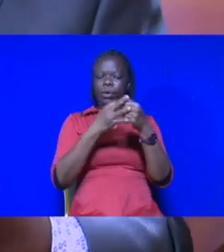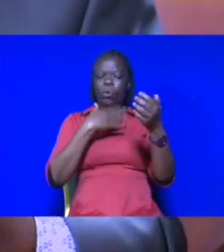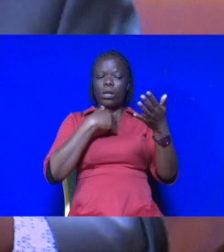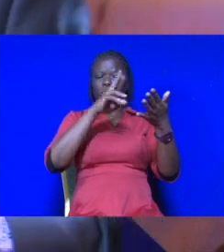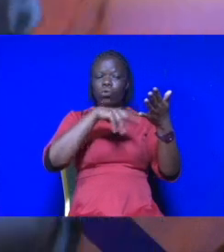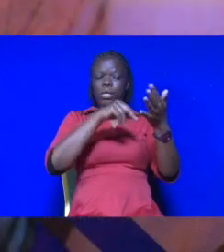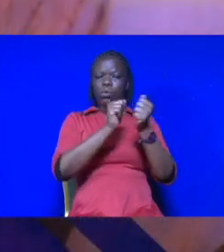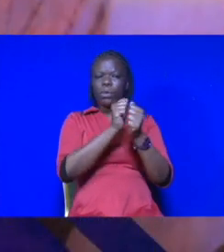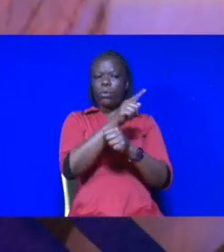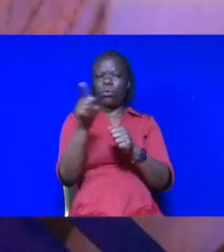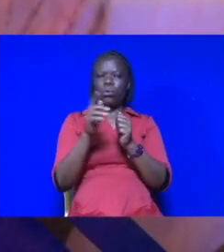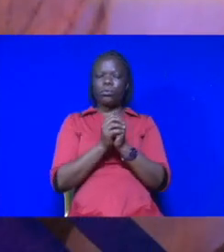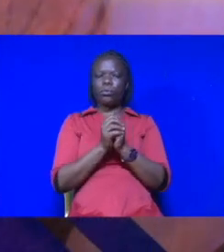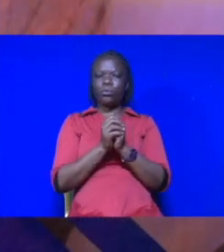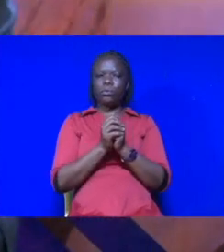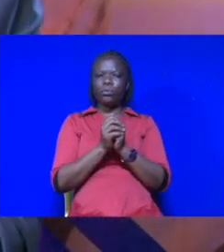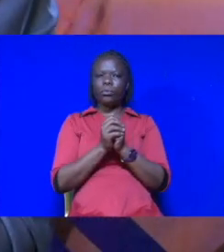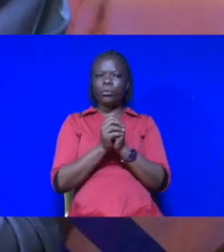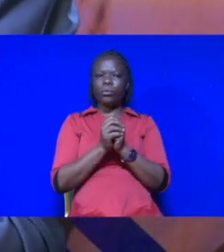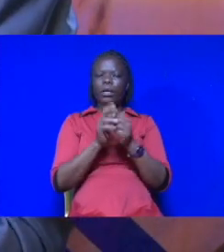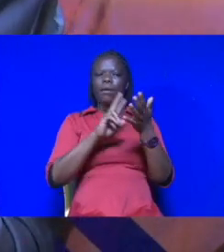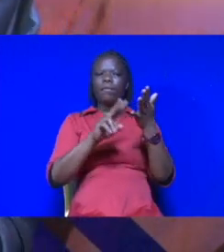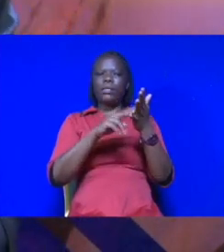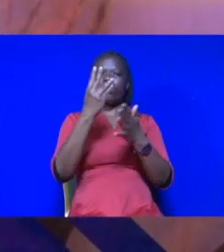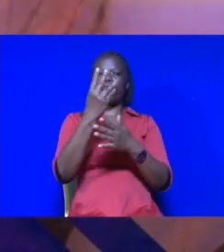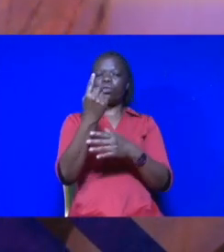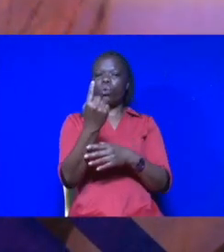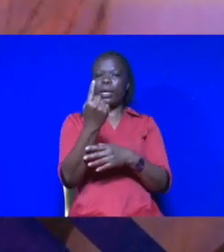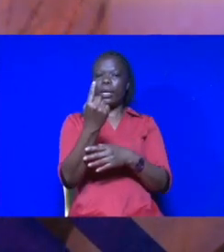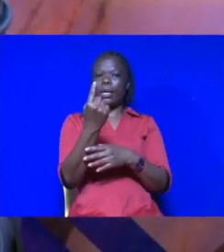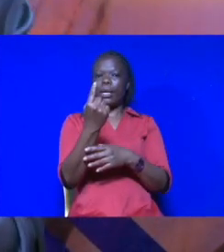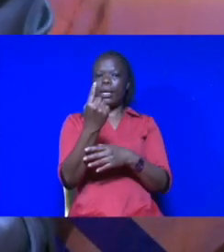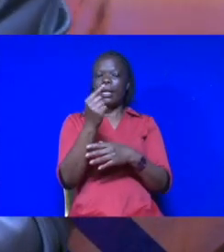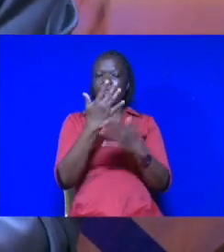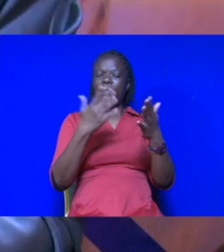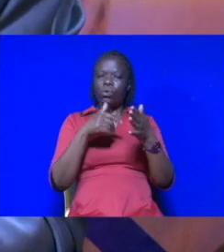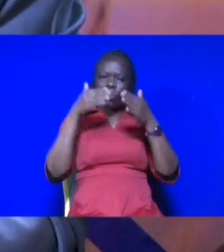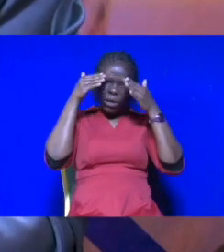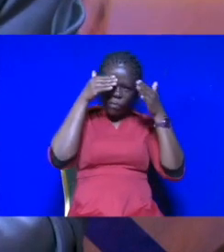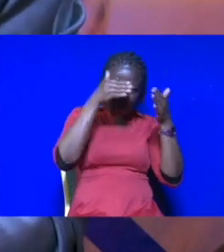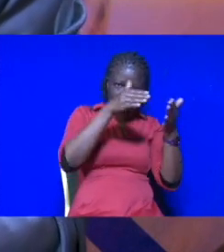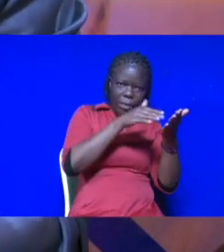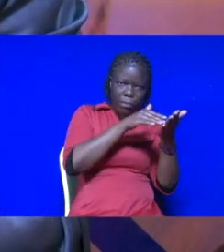hili. Fungu la 41. Na hatutatoka hapa. Hapa ndiyo tutafocus hasa.